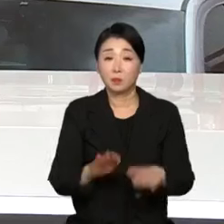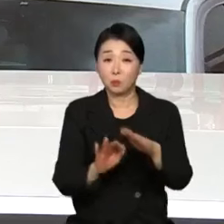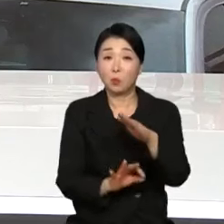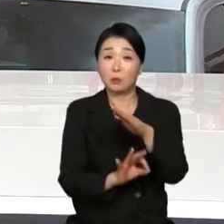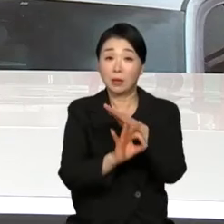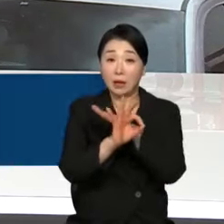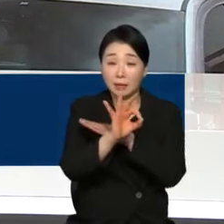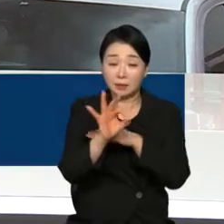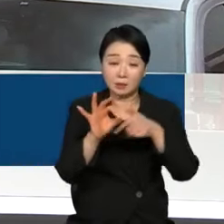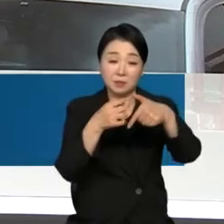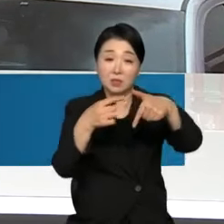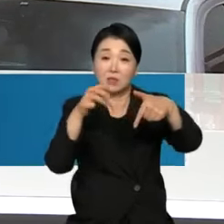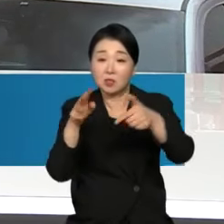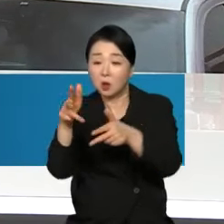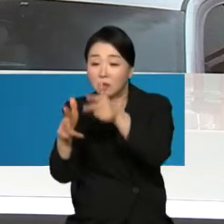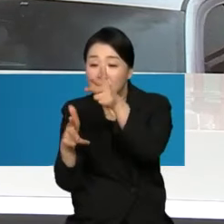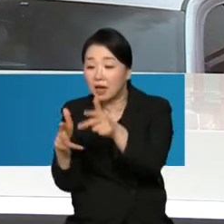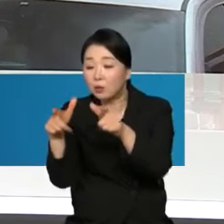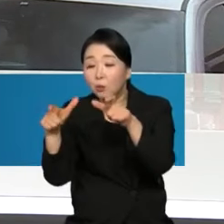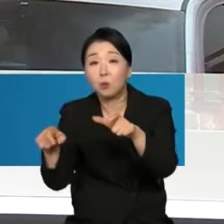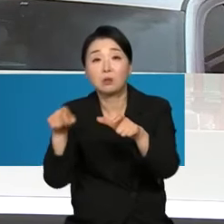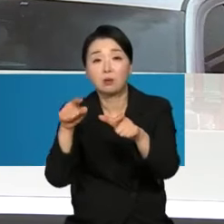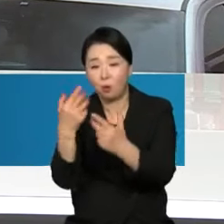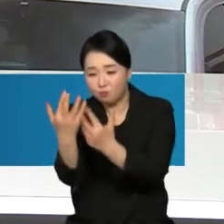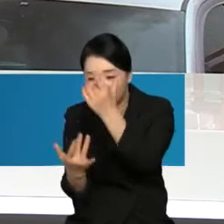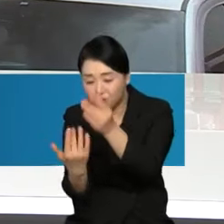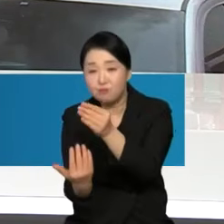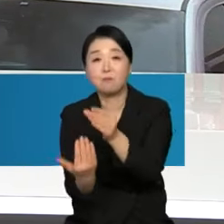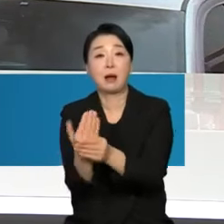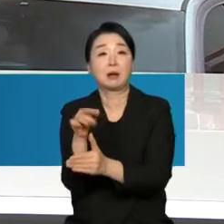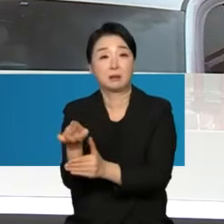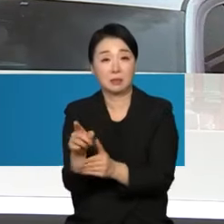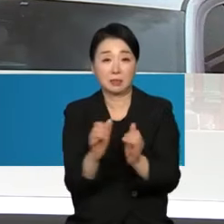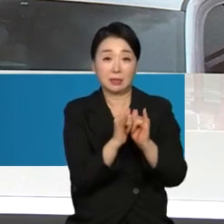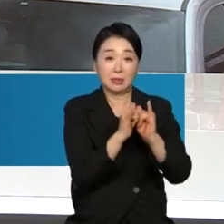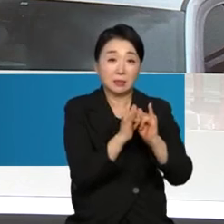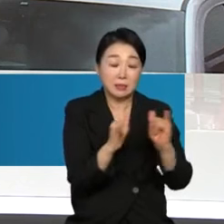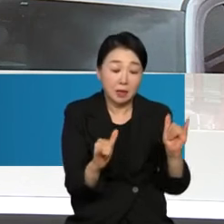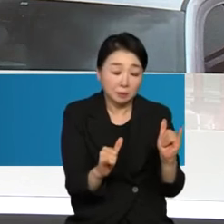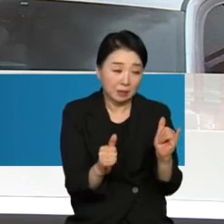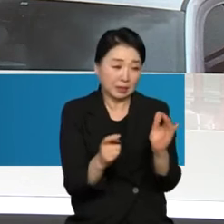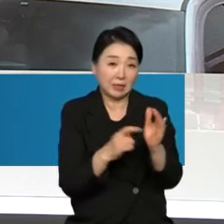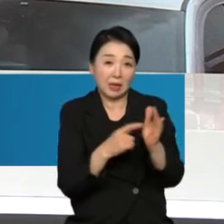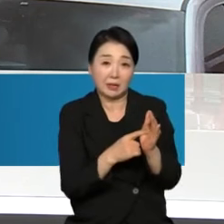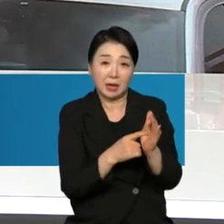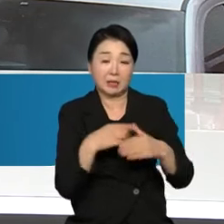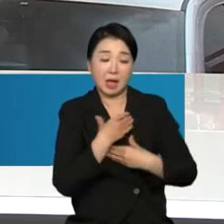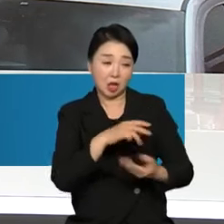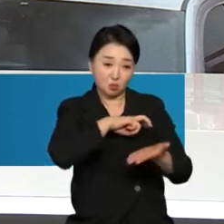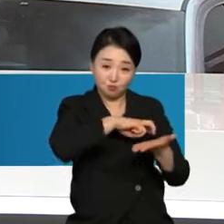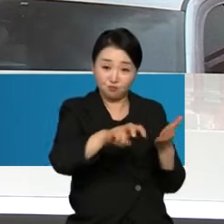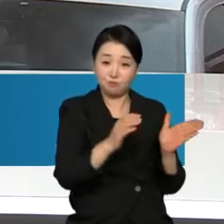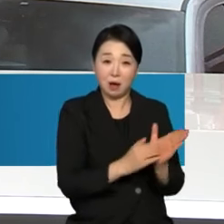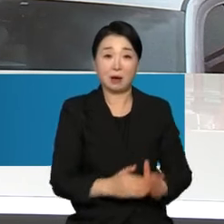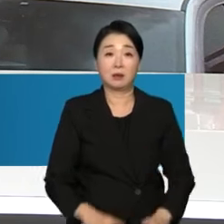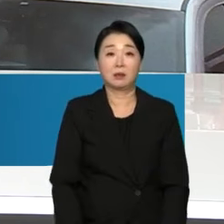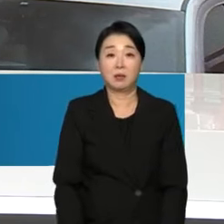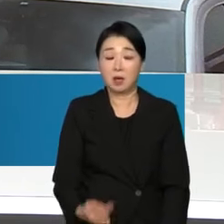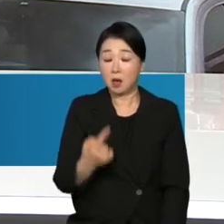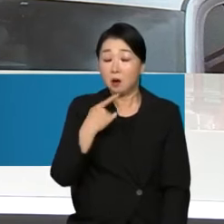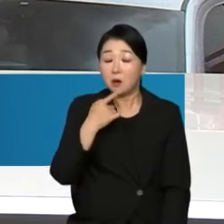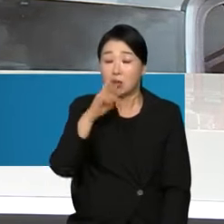오늘 오전 인천의 한 산업단지에 있는 공장에서 불이 나 인근 주민들에게 재난 안전 문자까지 전송됐습니다.